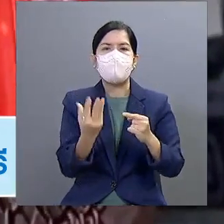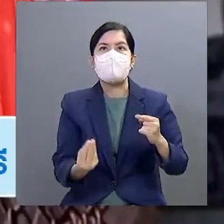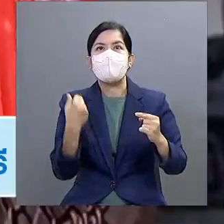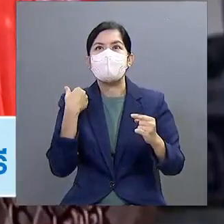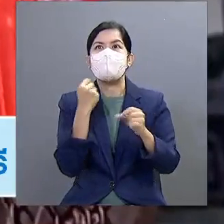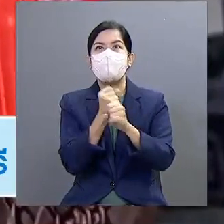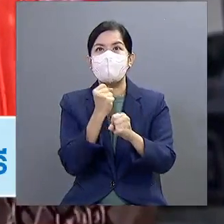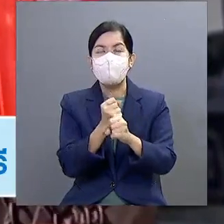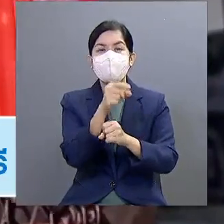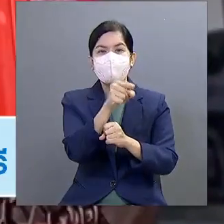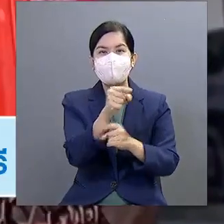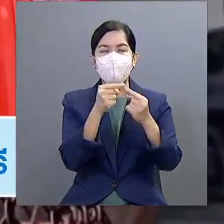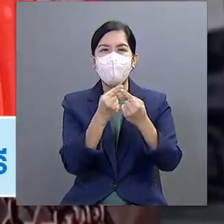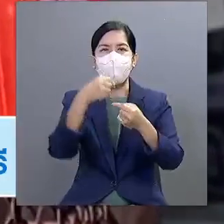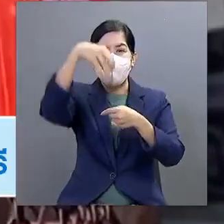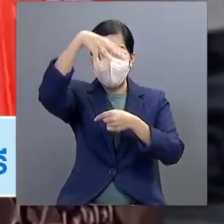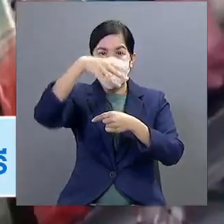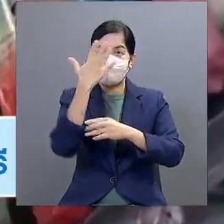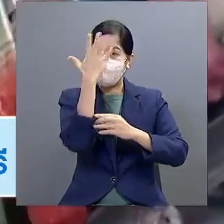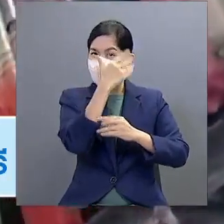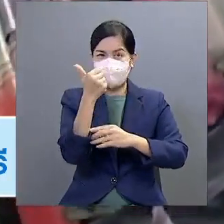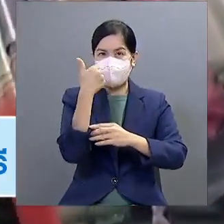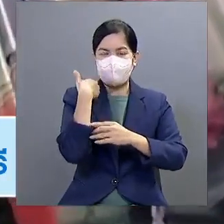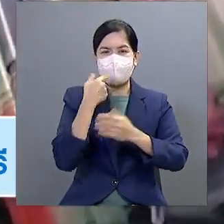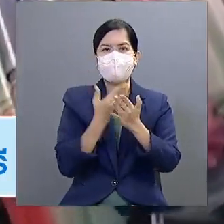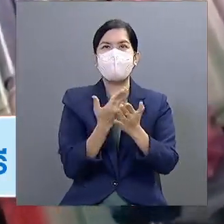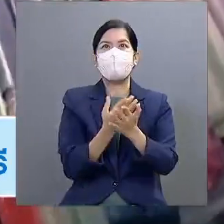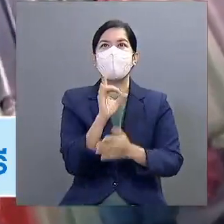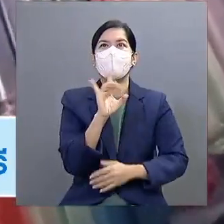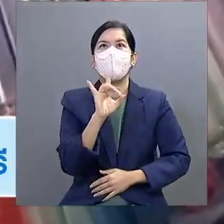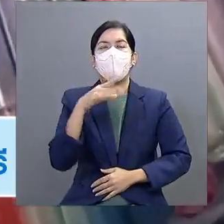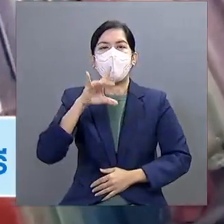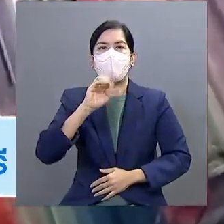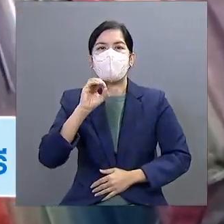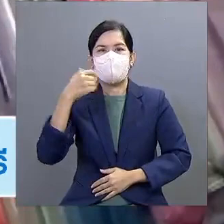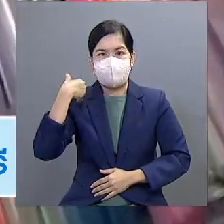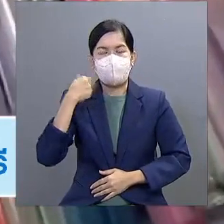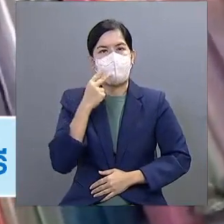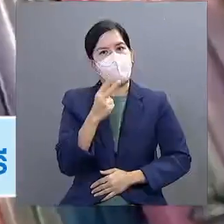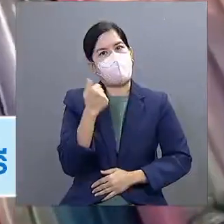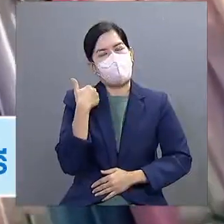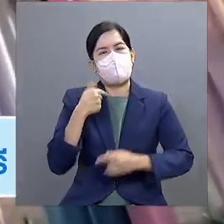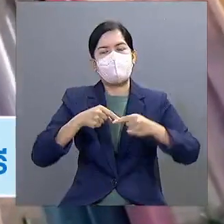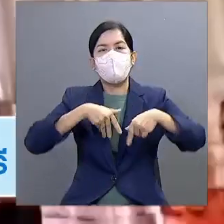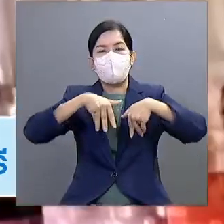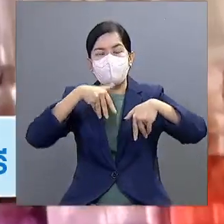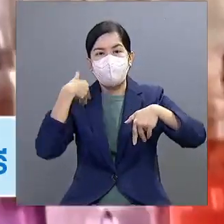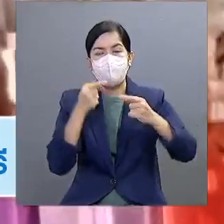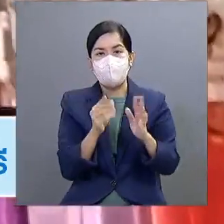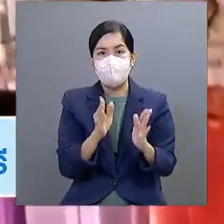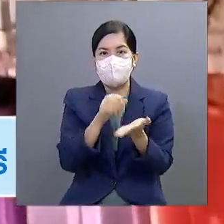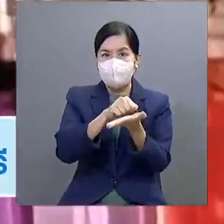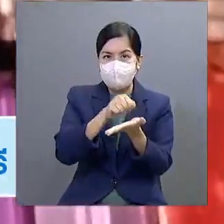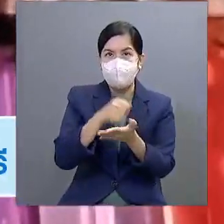ที่ราคาชิ้นละ 1,000 บาทสวยเลยนะคะคุณผู้ชมแน่นอนว่าผลตอบรับที่ได้เนี่ยก็ดีทีเดียวทำให้ผลิตภัณฑ์ตกแต่งจากวัสดุ